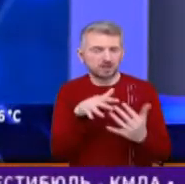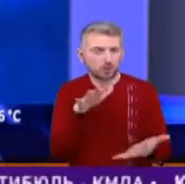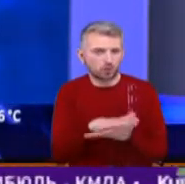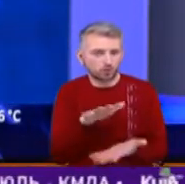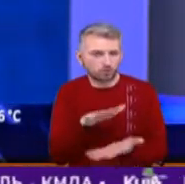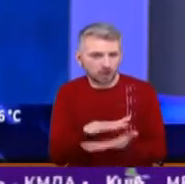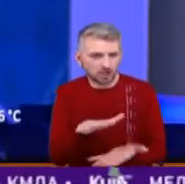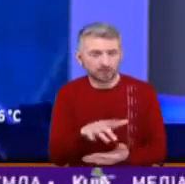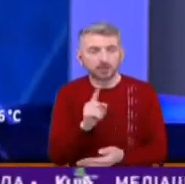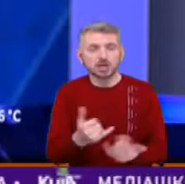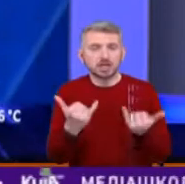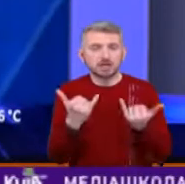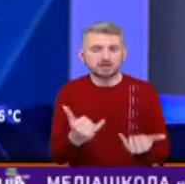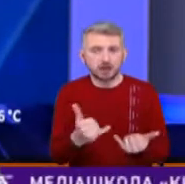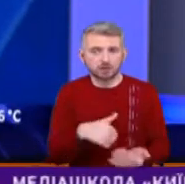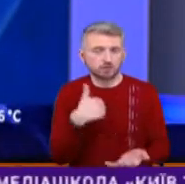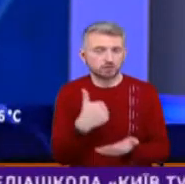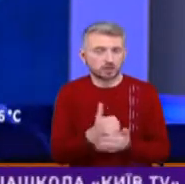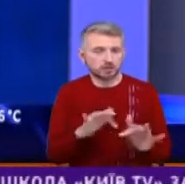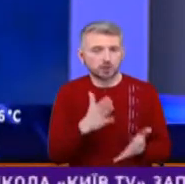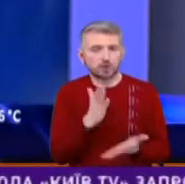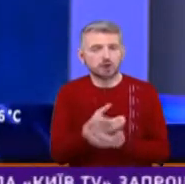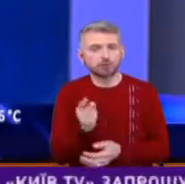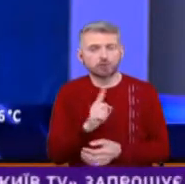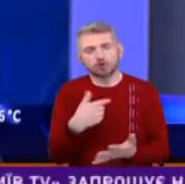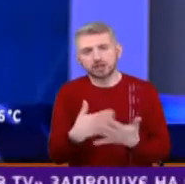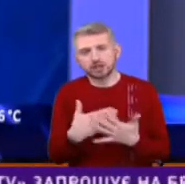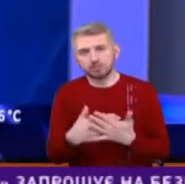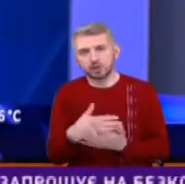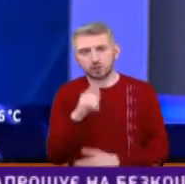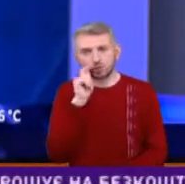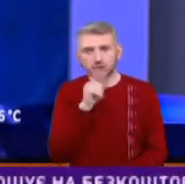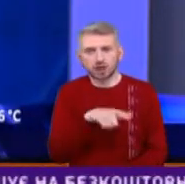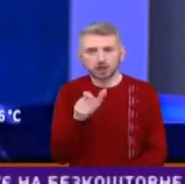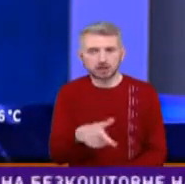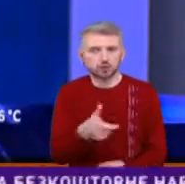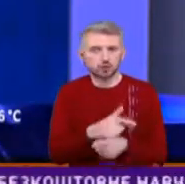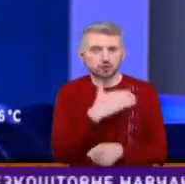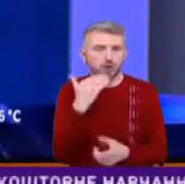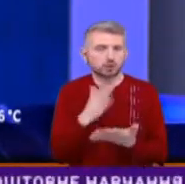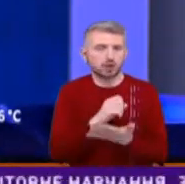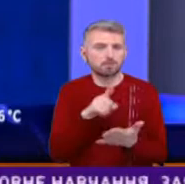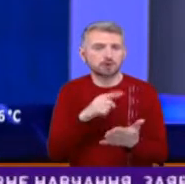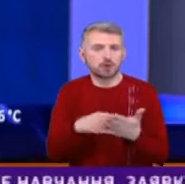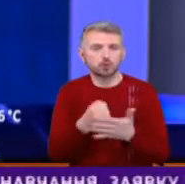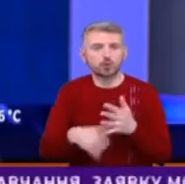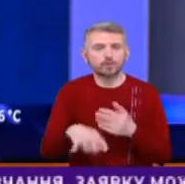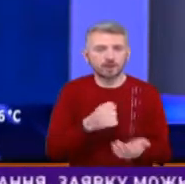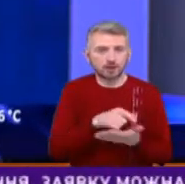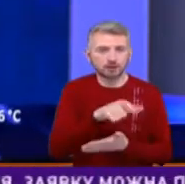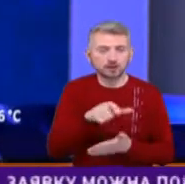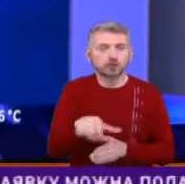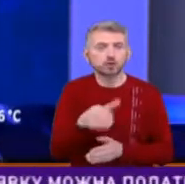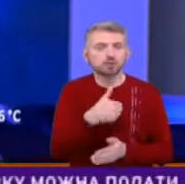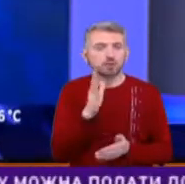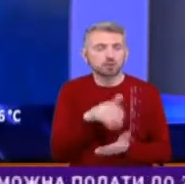компроматів. Але зараз ключова дійсно історія полягає в тому, що ніби якби українців дуже є багато питань до всіх кандидатів, куди ми